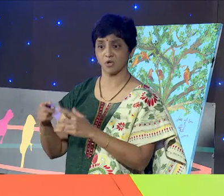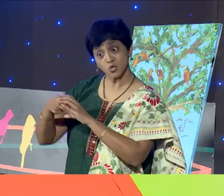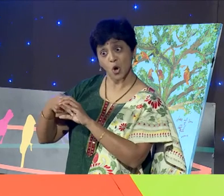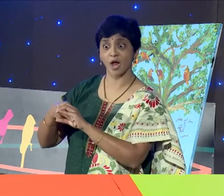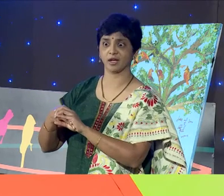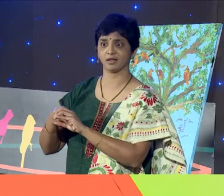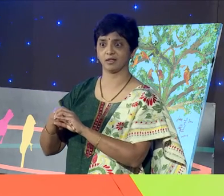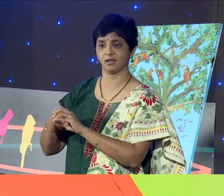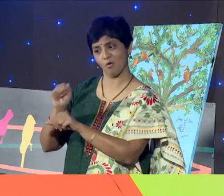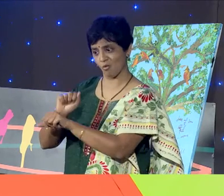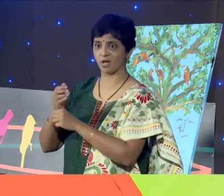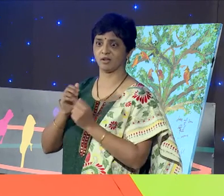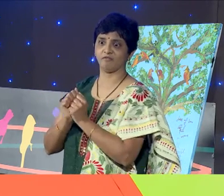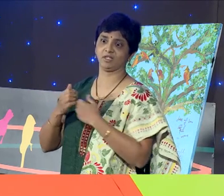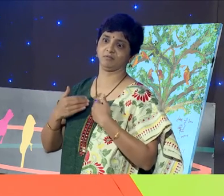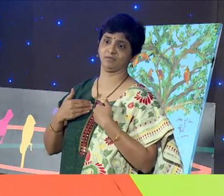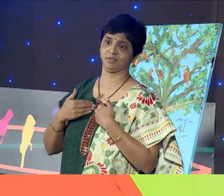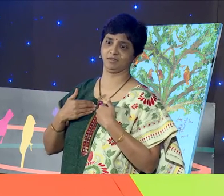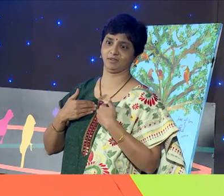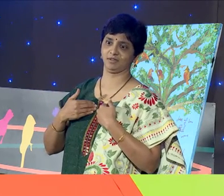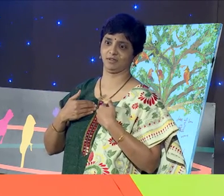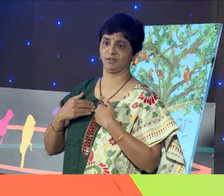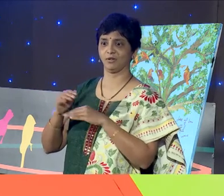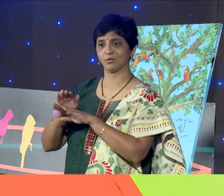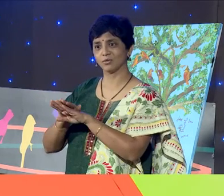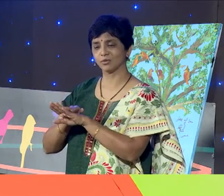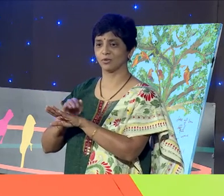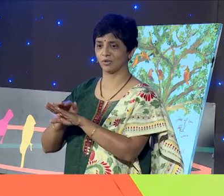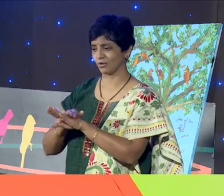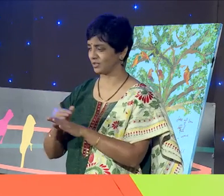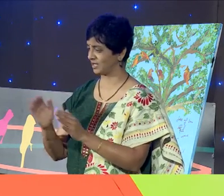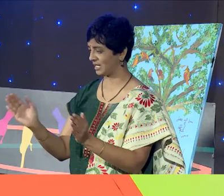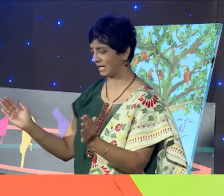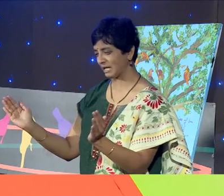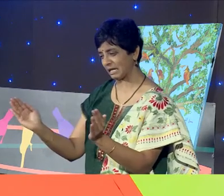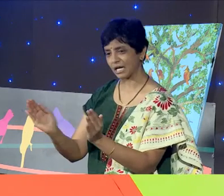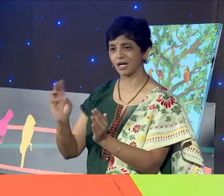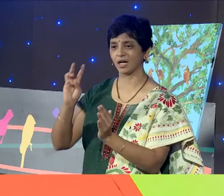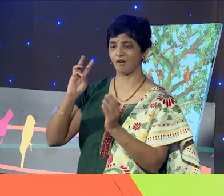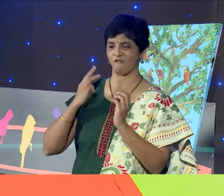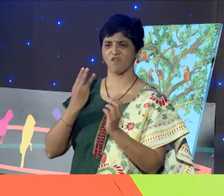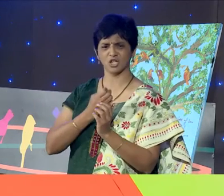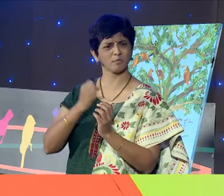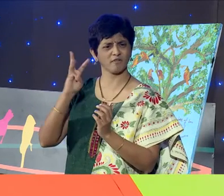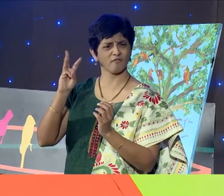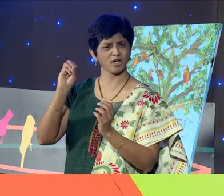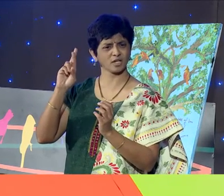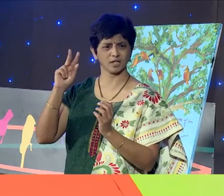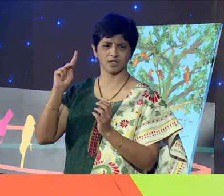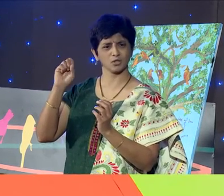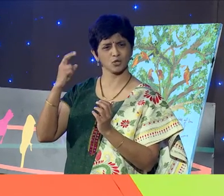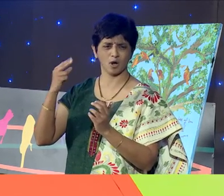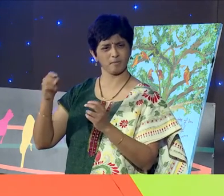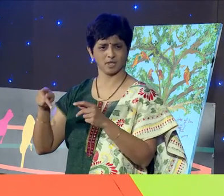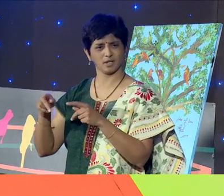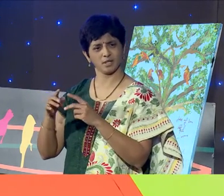उस छोटे से घर पे ले गए। जल्दी हमने एक भाड़े पे वर्कशॉप लिया, साथ में तीन चार रूम भाड़े पे और लिए जहां ये बच्चे रह